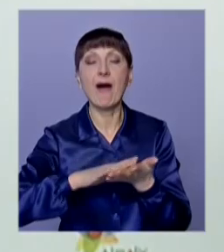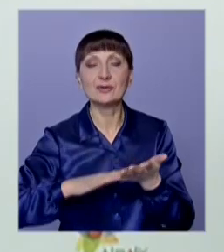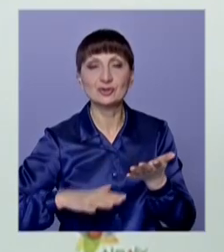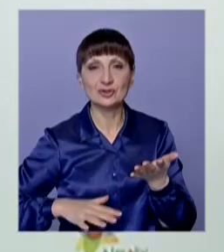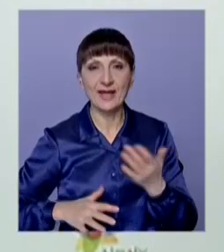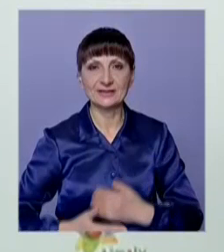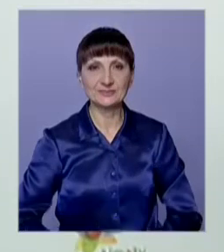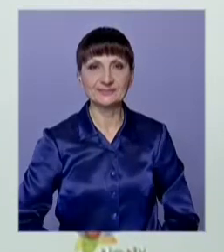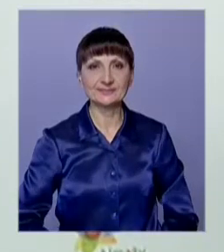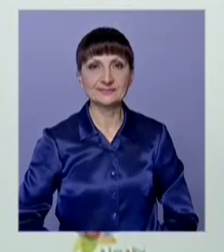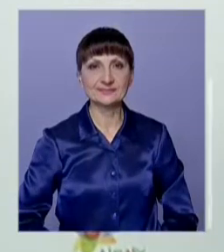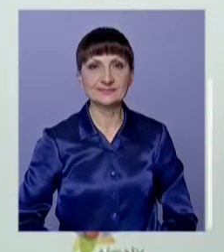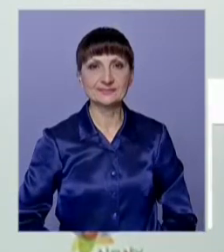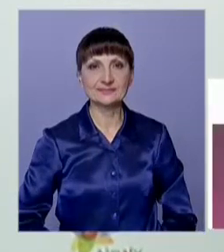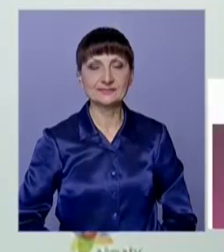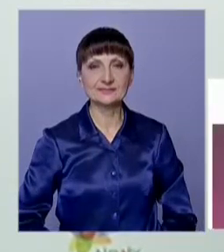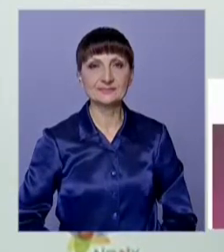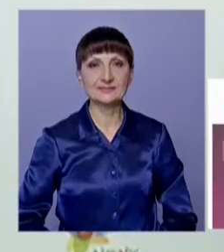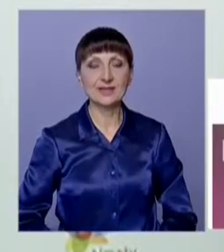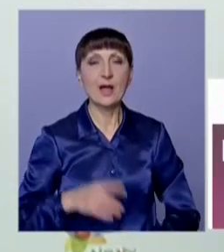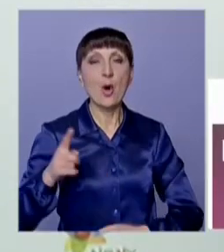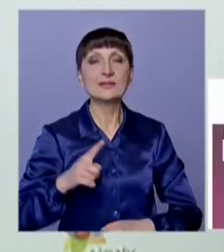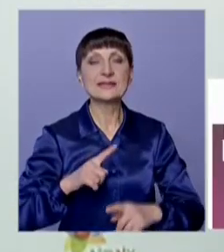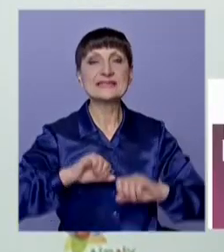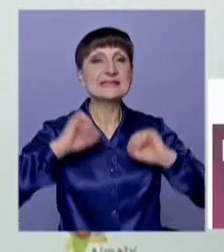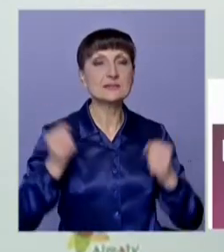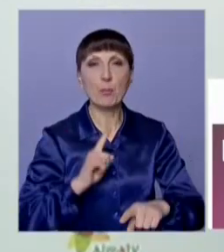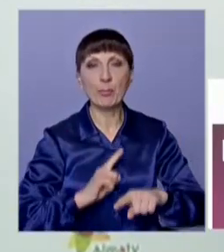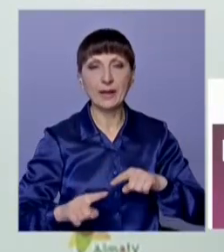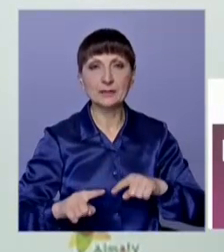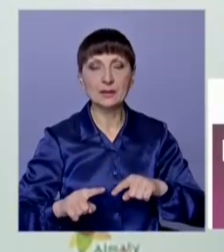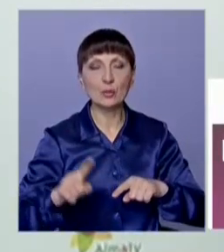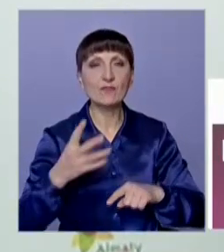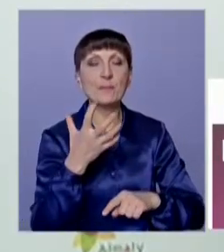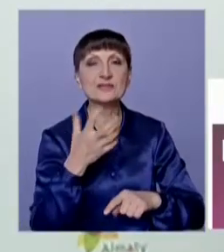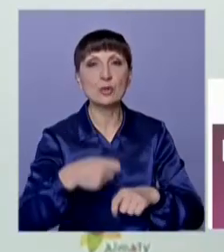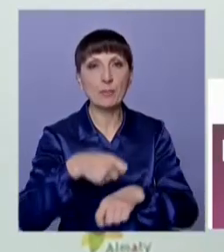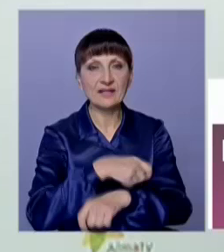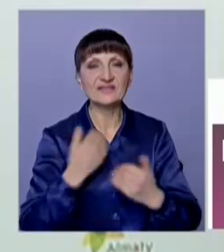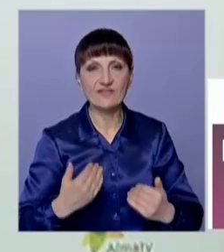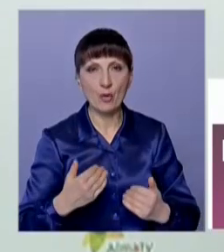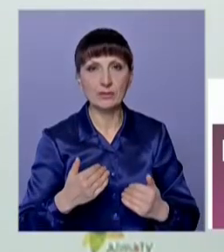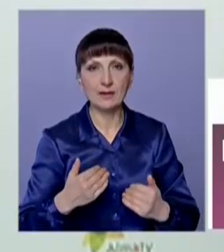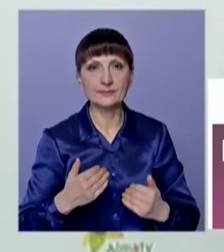Абзал Ашгалиев, он спринтач, у него 500 метров сильные.